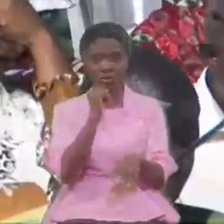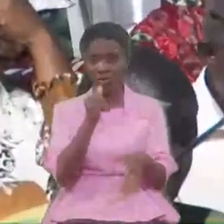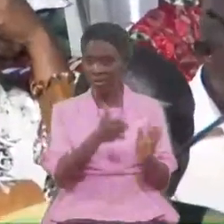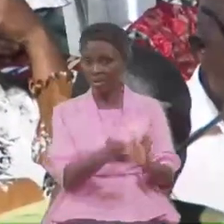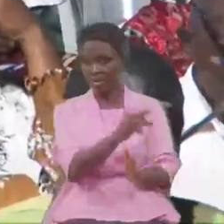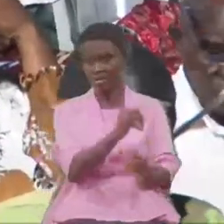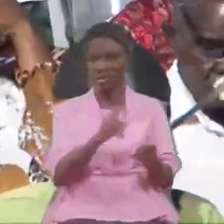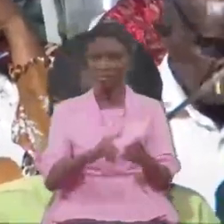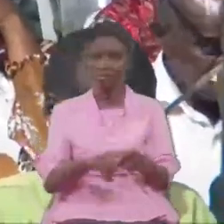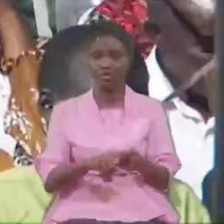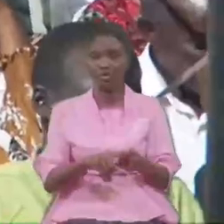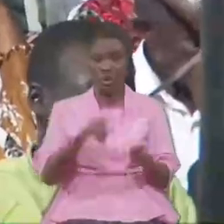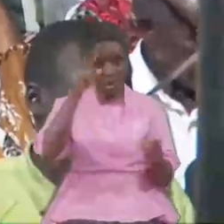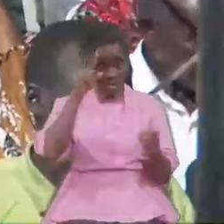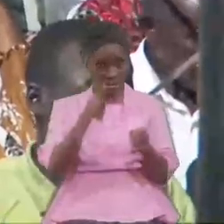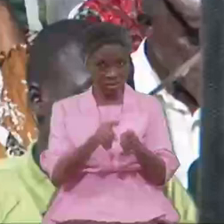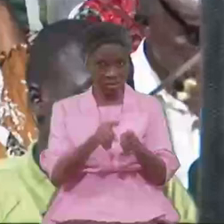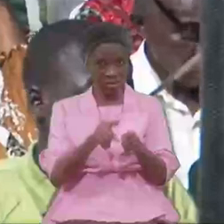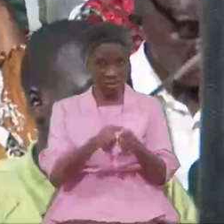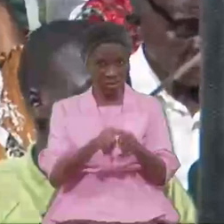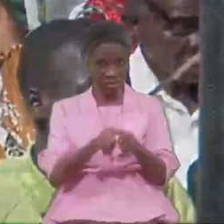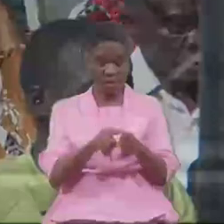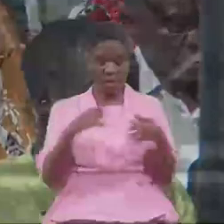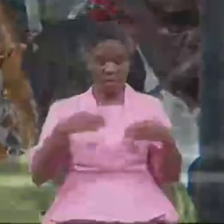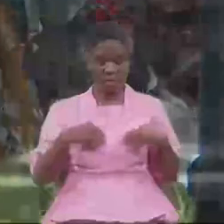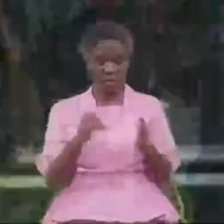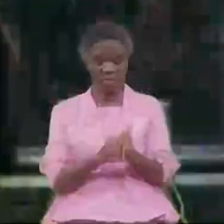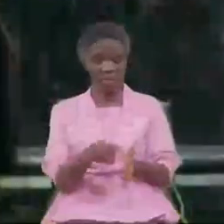Mais l'hypocrisie ne leur a pas permis